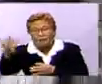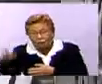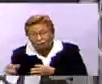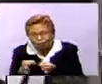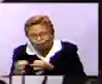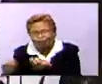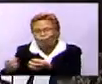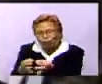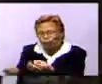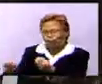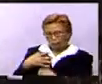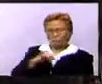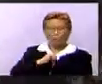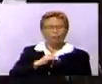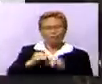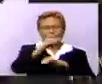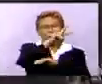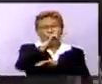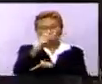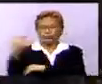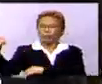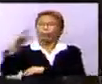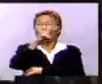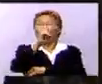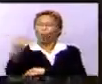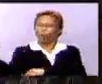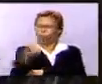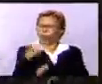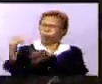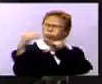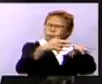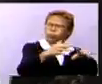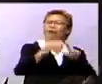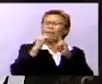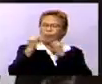apa. Lebih 20,000 pengunjung disasarkan menghadiri